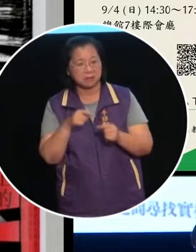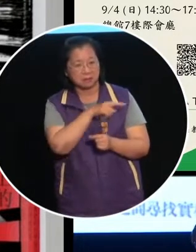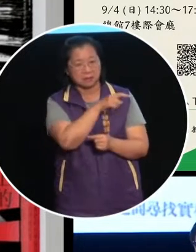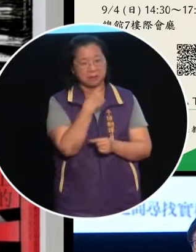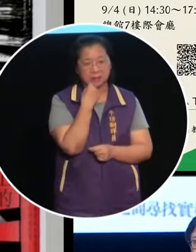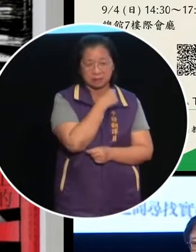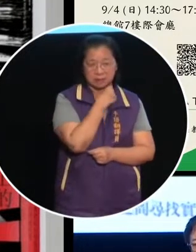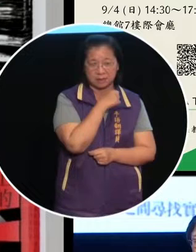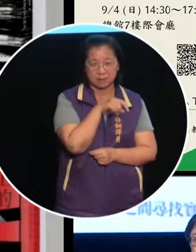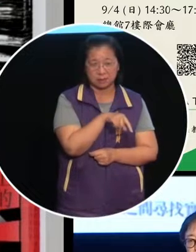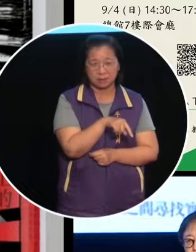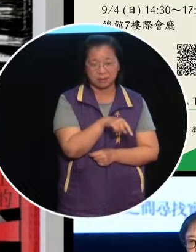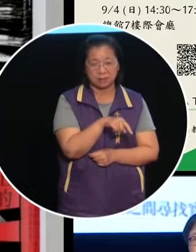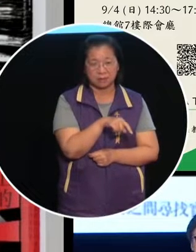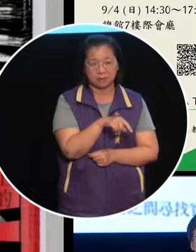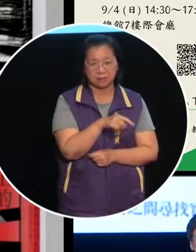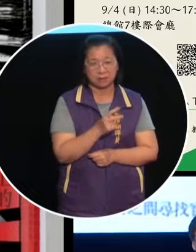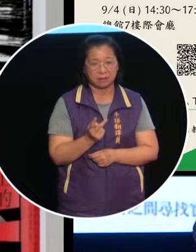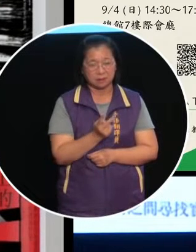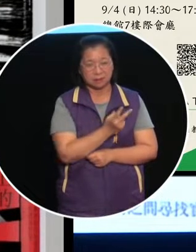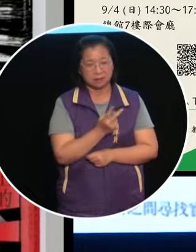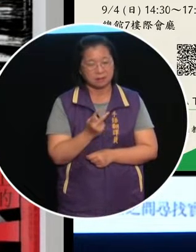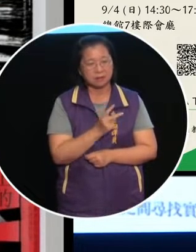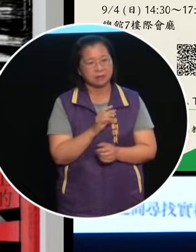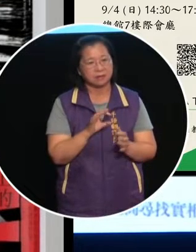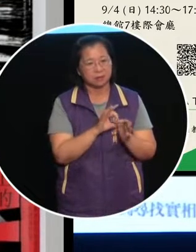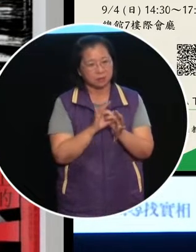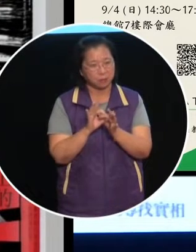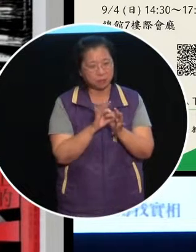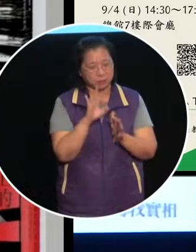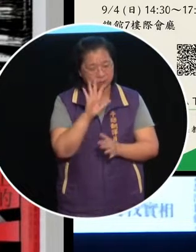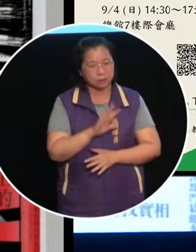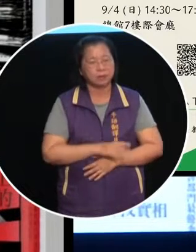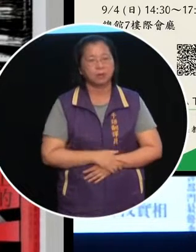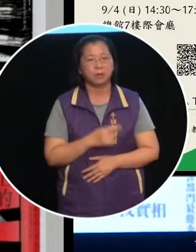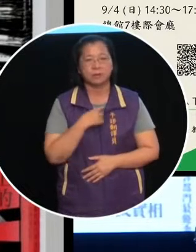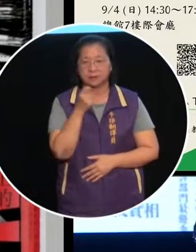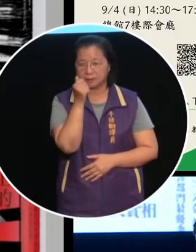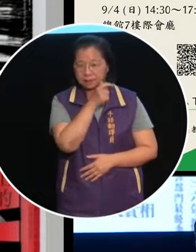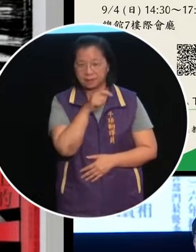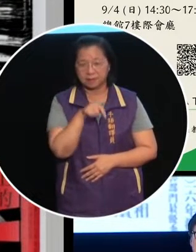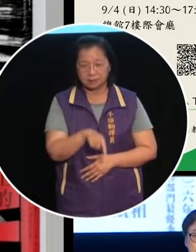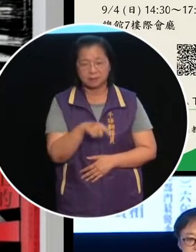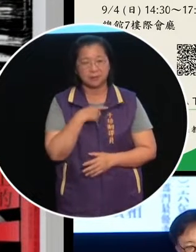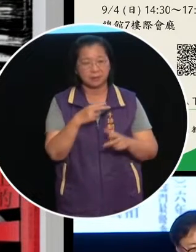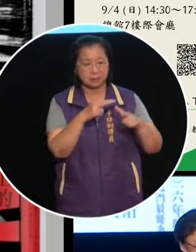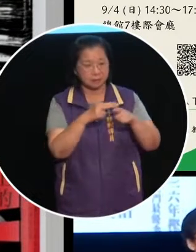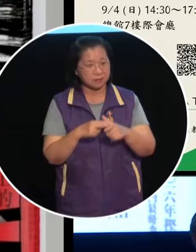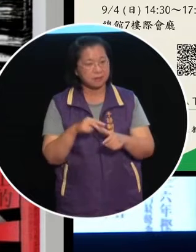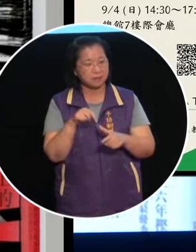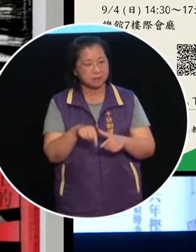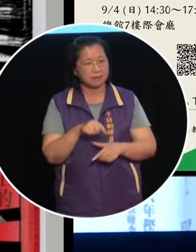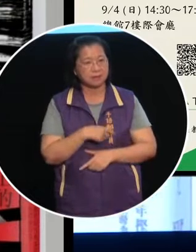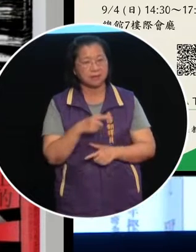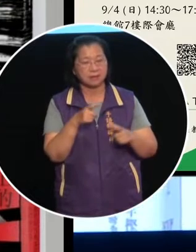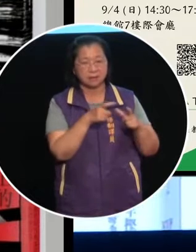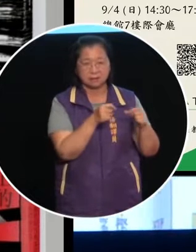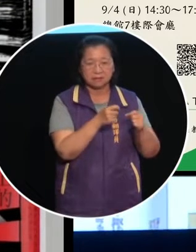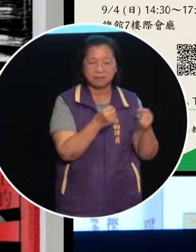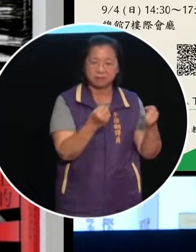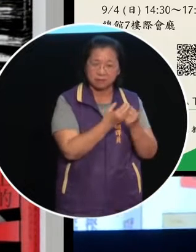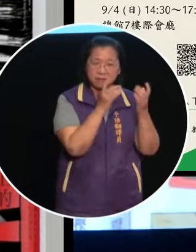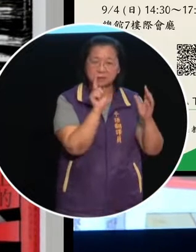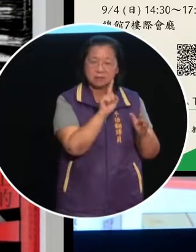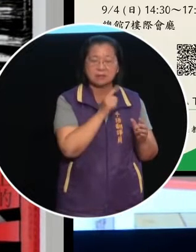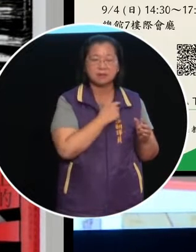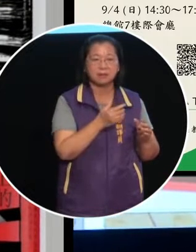台湾的命运非常有密切的关系。所以呢，我今天特别想要跟各位介绍现在的日本发生什么事，安